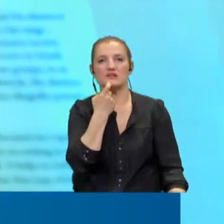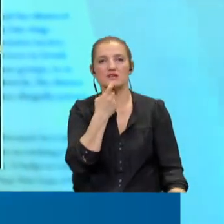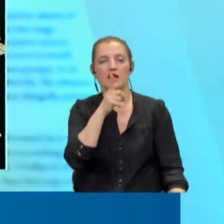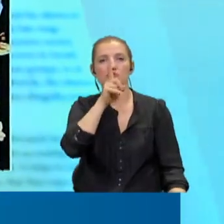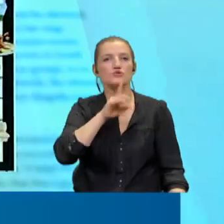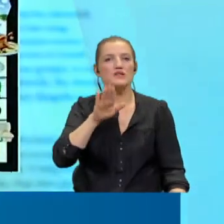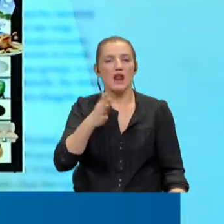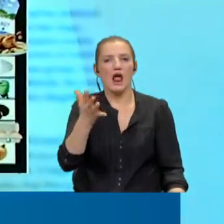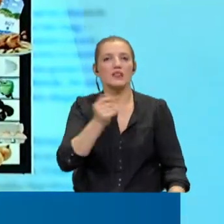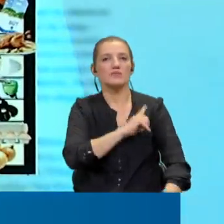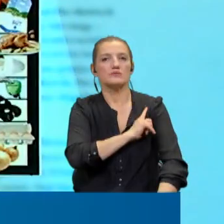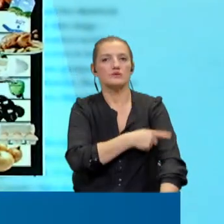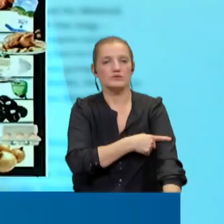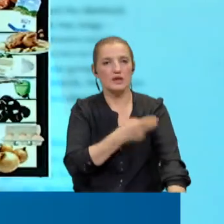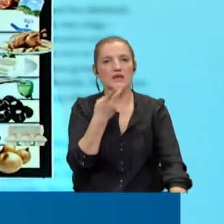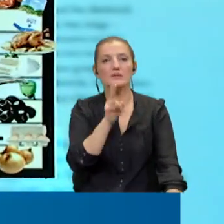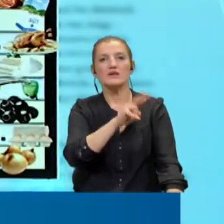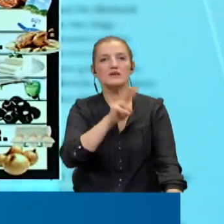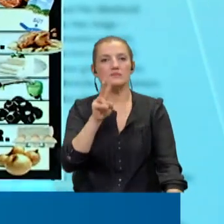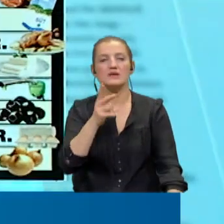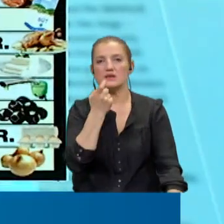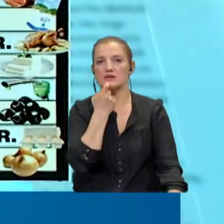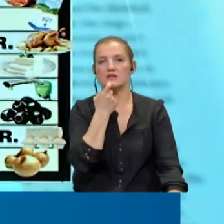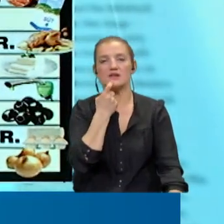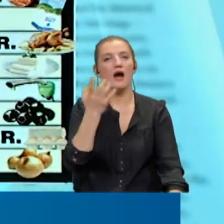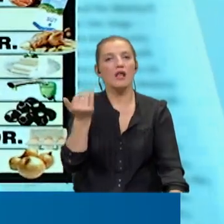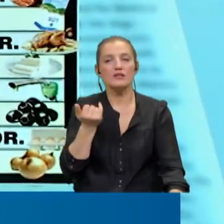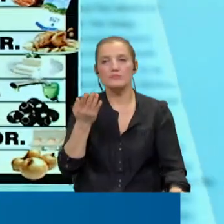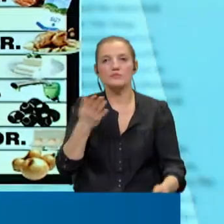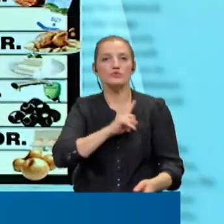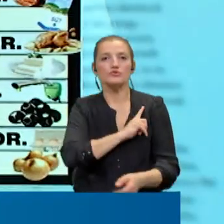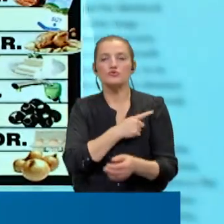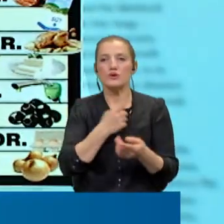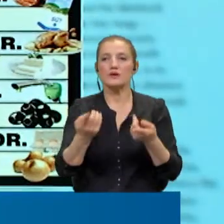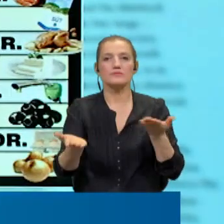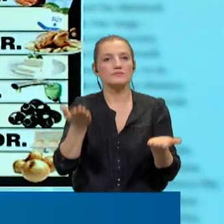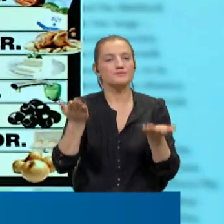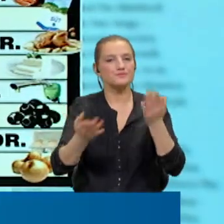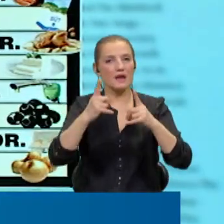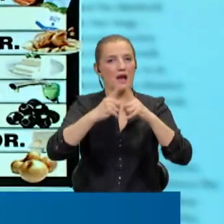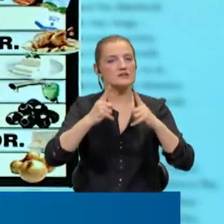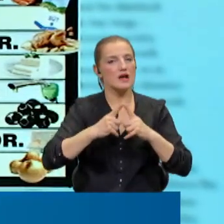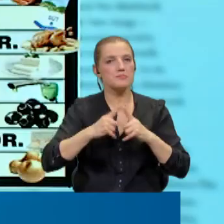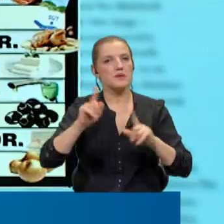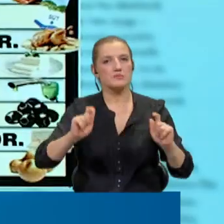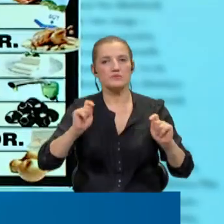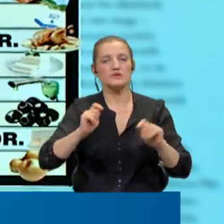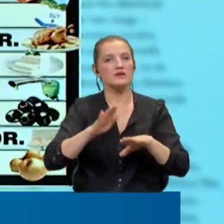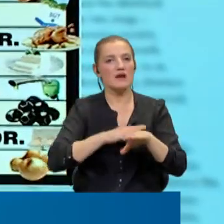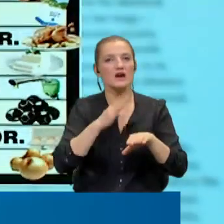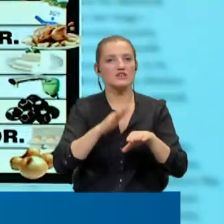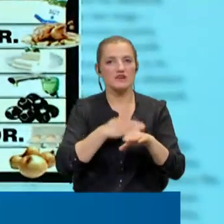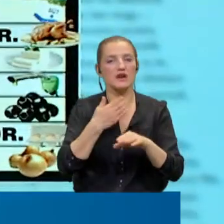Alım gücü ve 2022 yılında 100 liranın Alım gücü bir hesaplama yapılmış şöyle yavaş yavaş